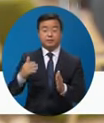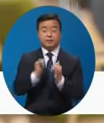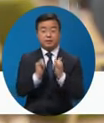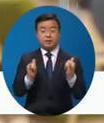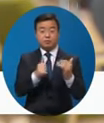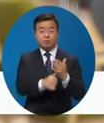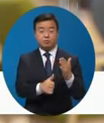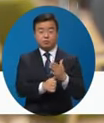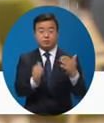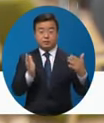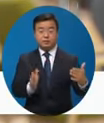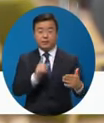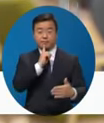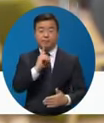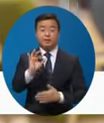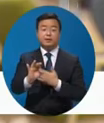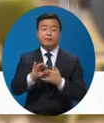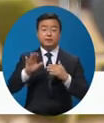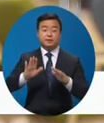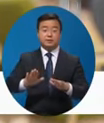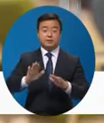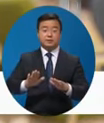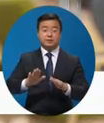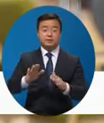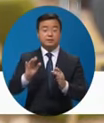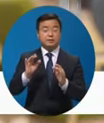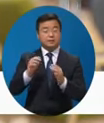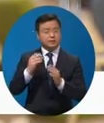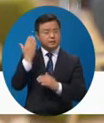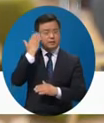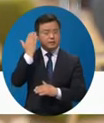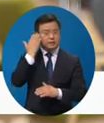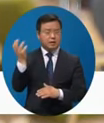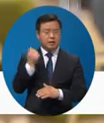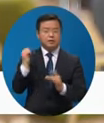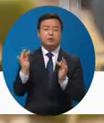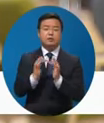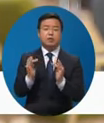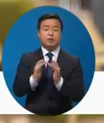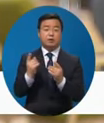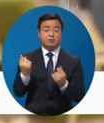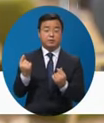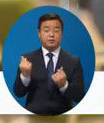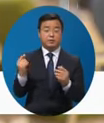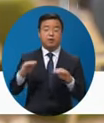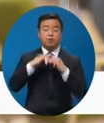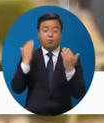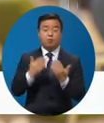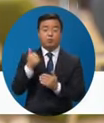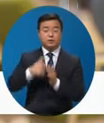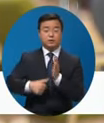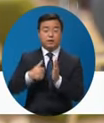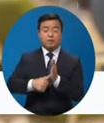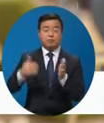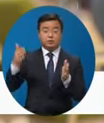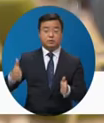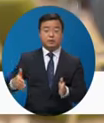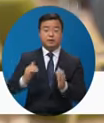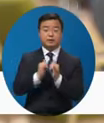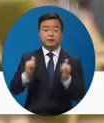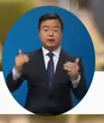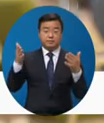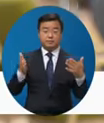이 IoT는 그걸 넘어서 지능화된 인터넷이고 모든 사물, 모든 사람 간의